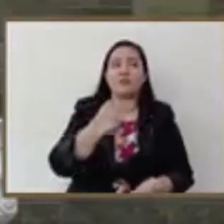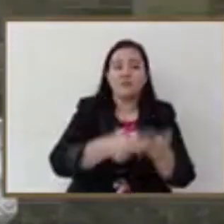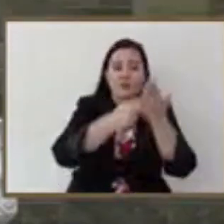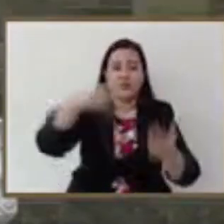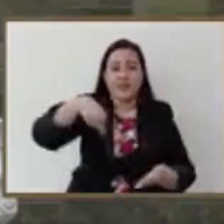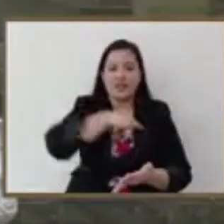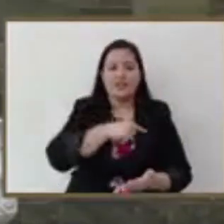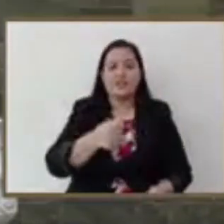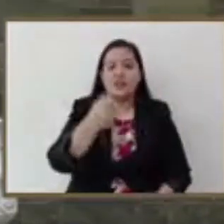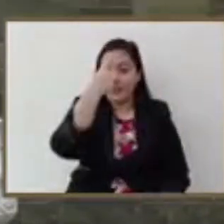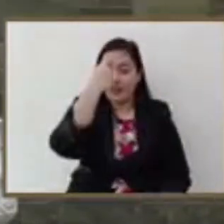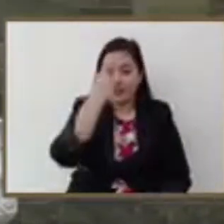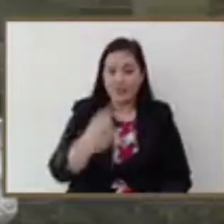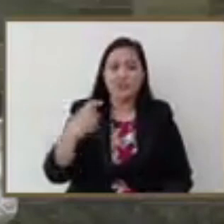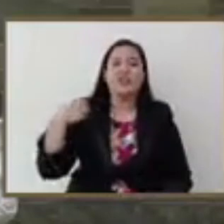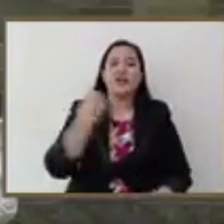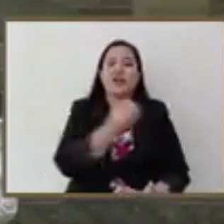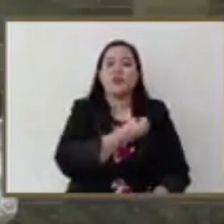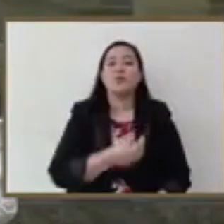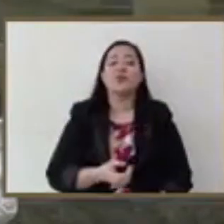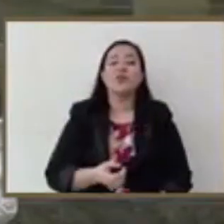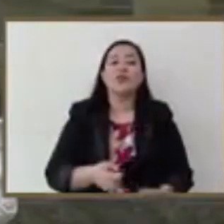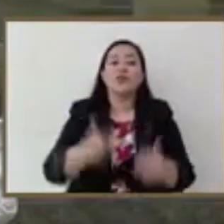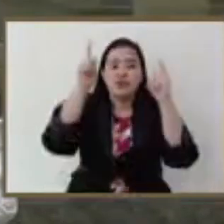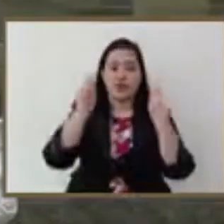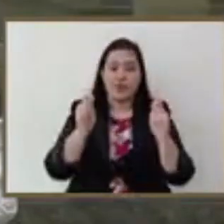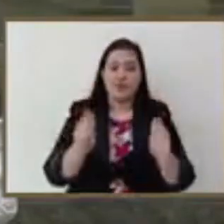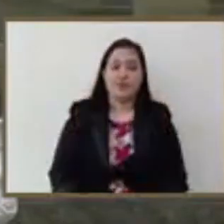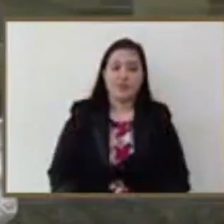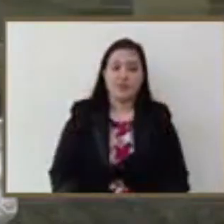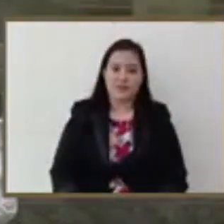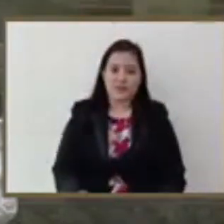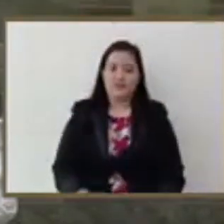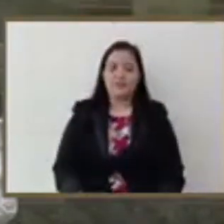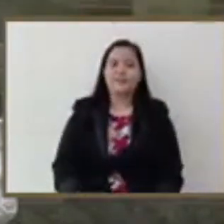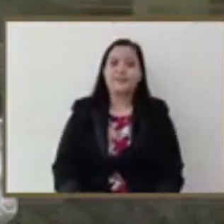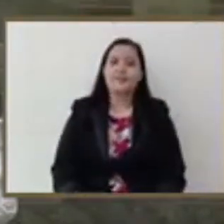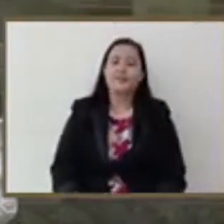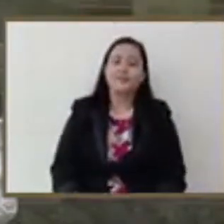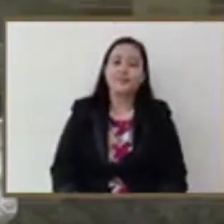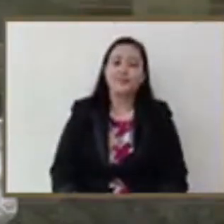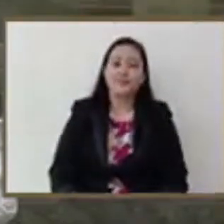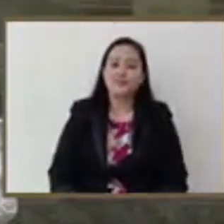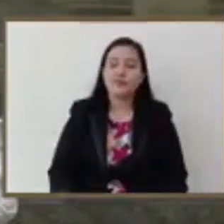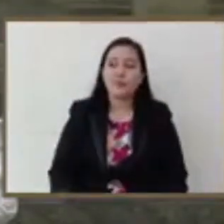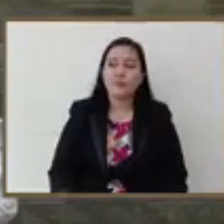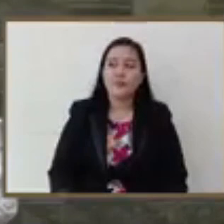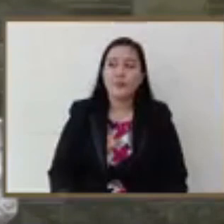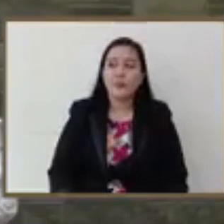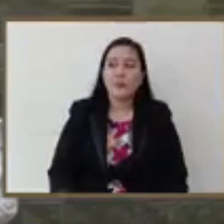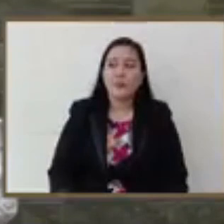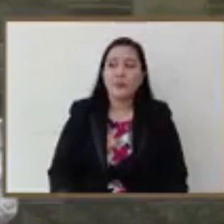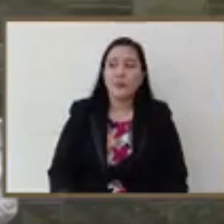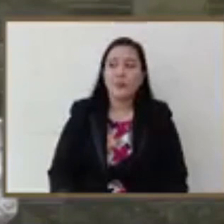think about this without the church, kapatid. You see? Now listen, kailan po natin mauunawaan, katulad po ng sinabi ko sa